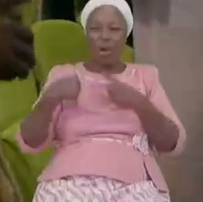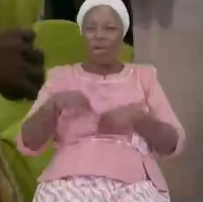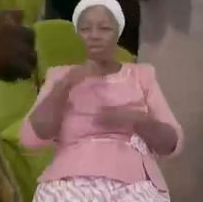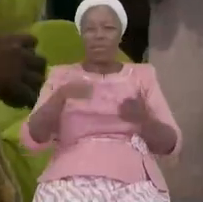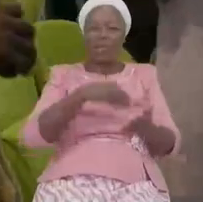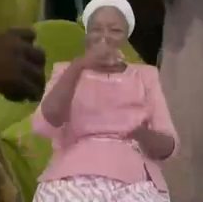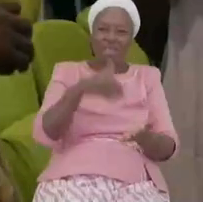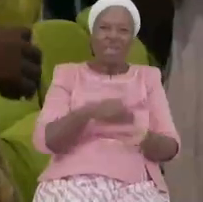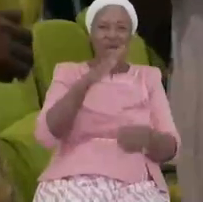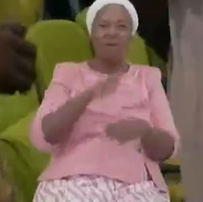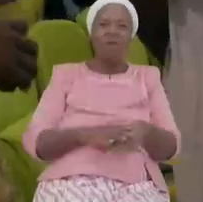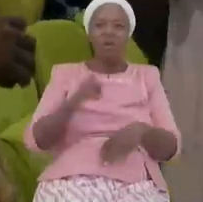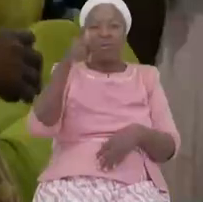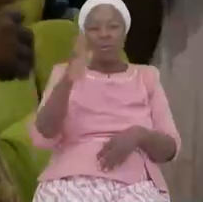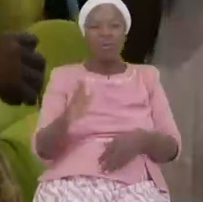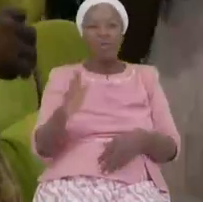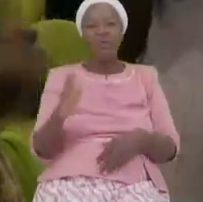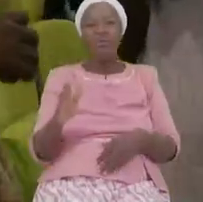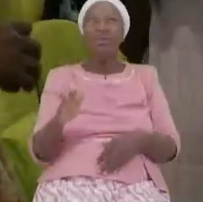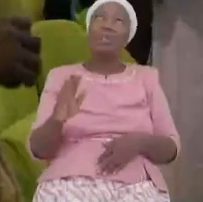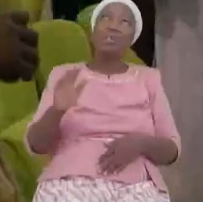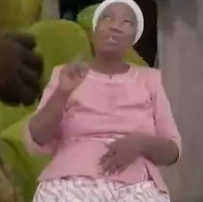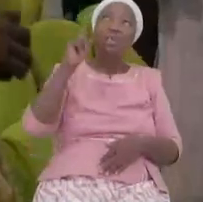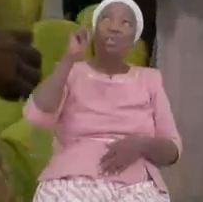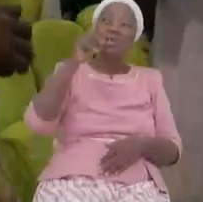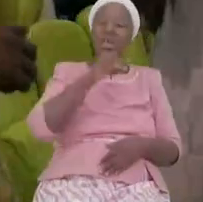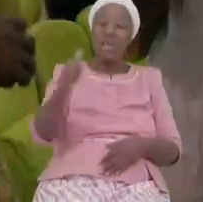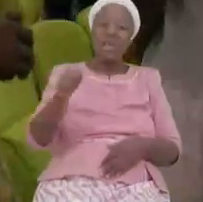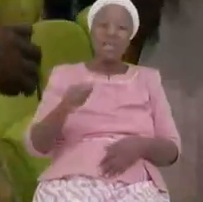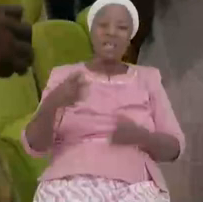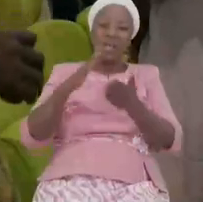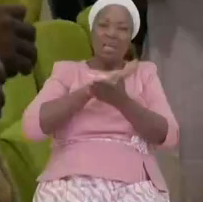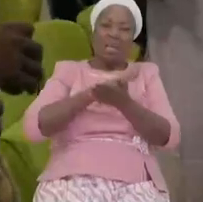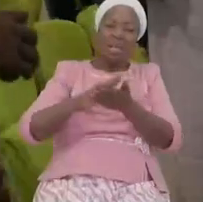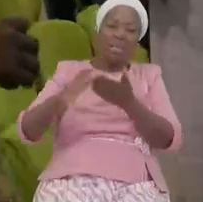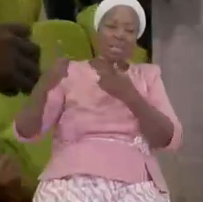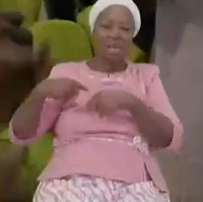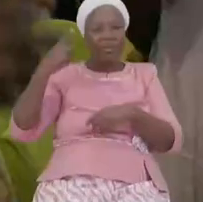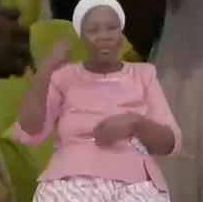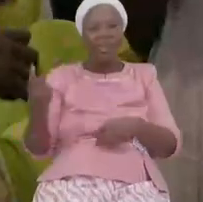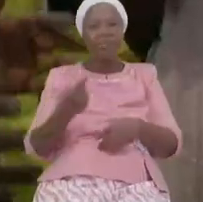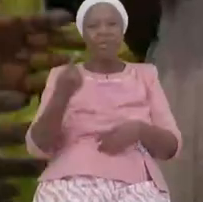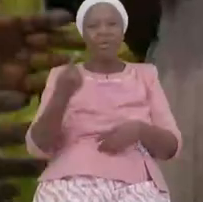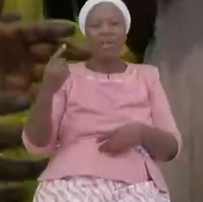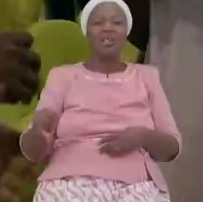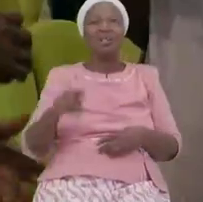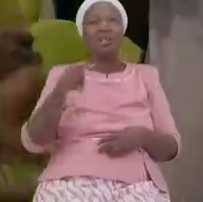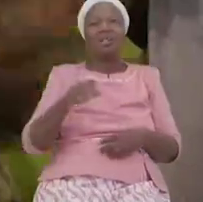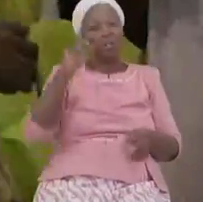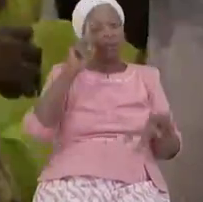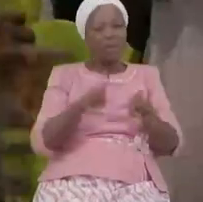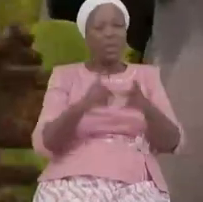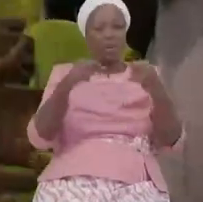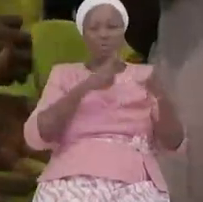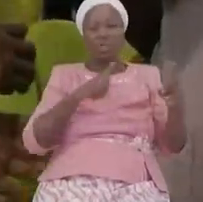sur Dieu. Un cœur purifié pour une alliance éternelle. Viens au Seigneur pour dire Seigneur. Donne-moi